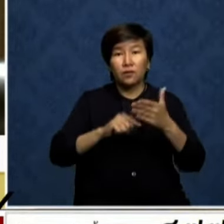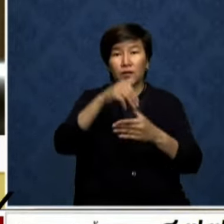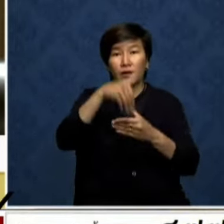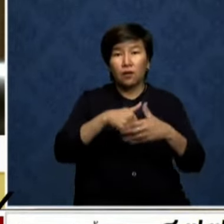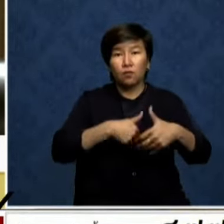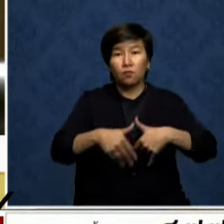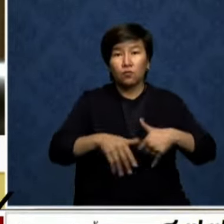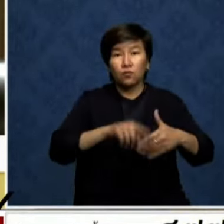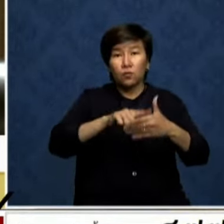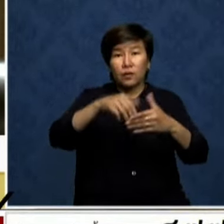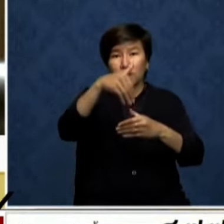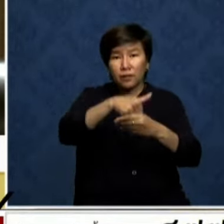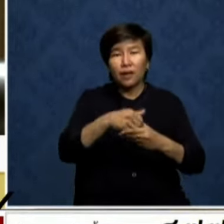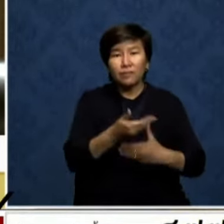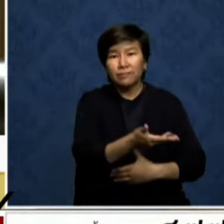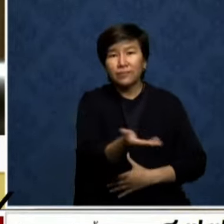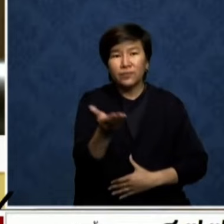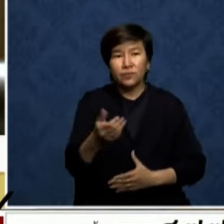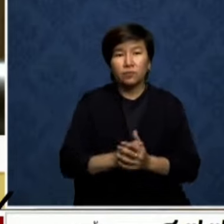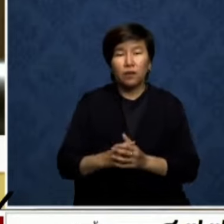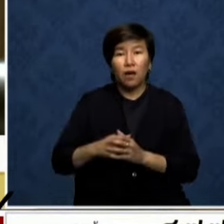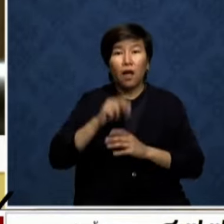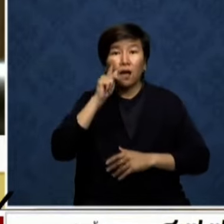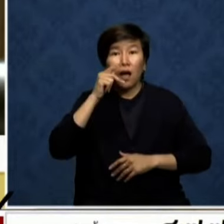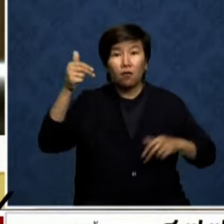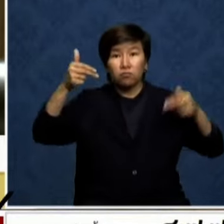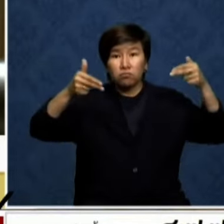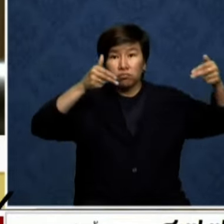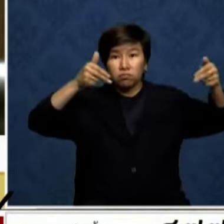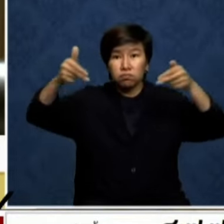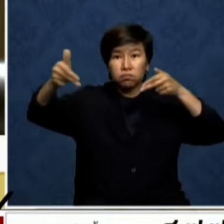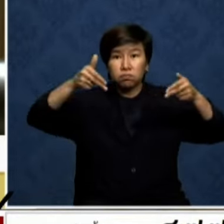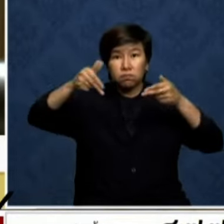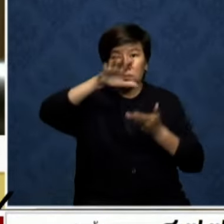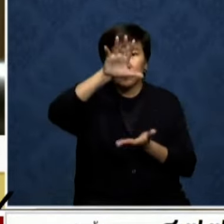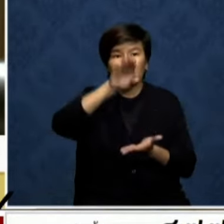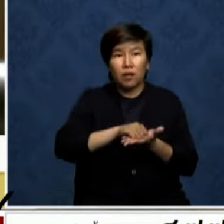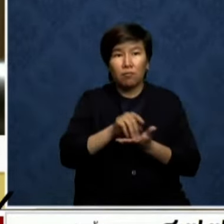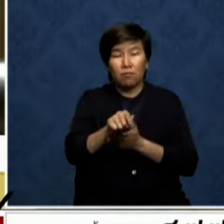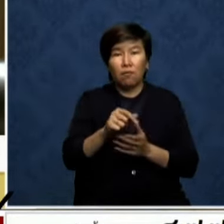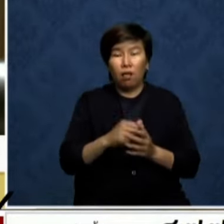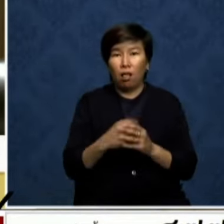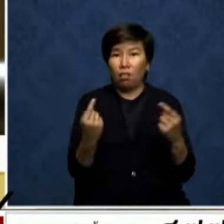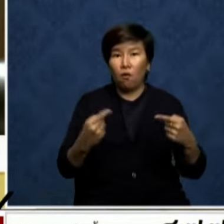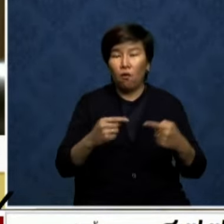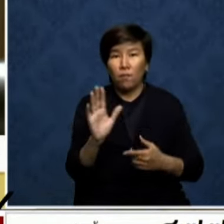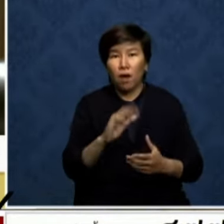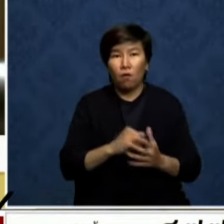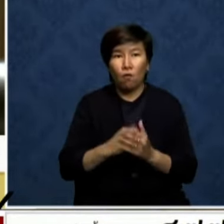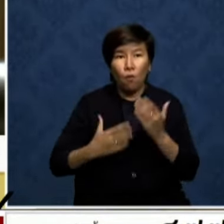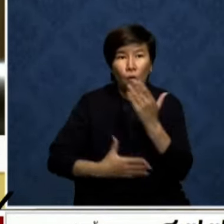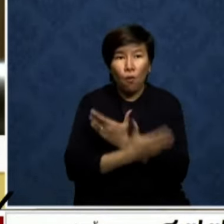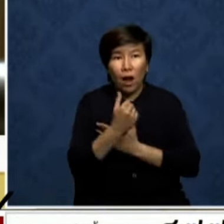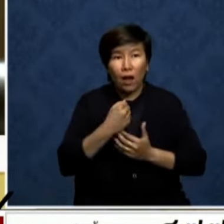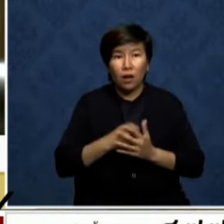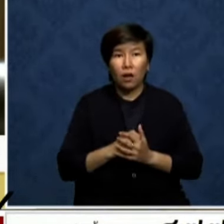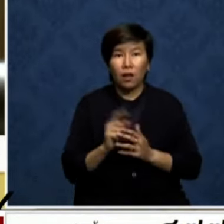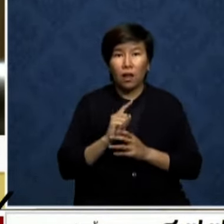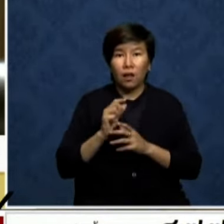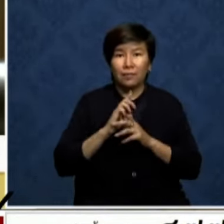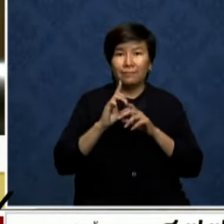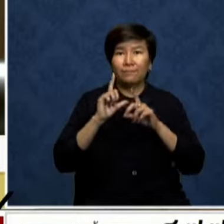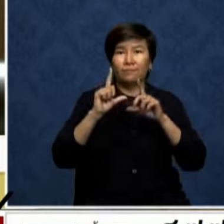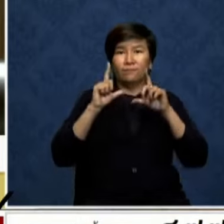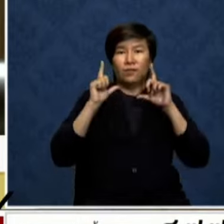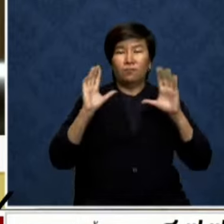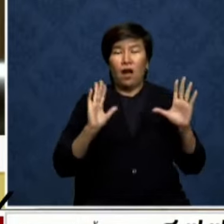บริชาชนนะครับสื่วนชนเยอะแยะครับจับตามองผมไมอยากใหมีใครไได้ผ่านิต้องชวยโอกาสเอาจนจบเลยครับ